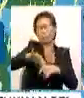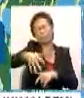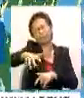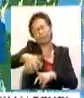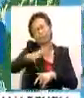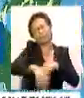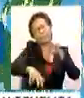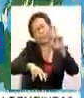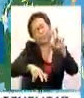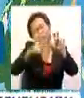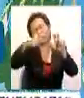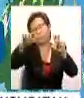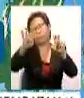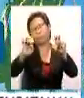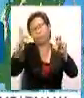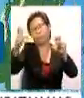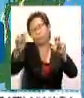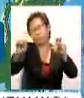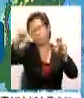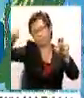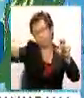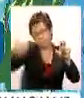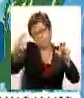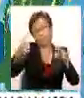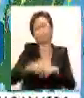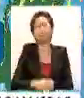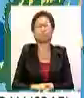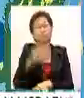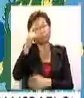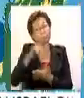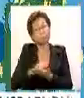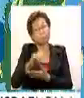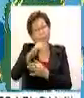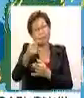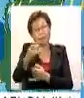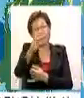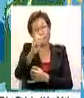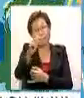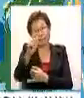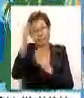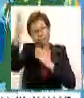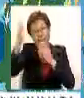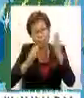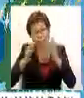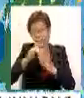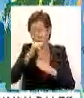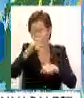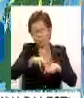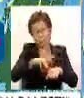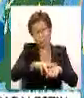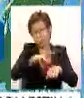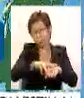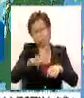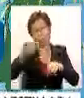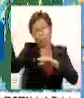iaitu sekitar 30 hingga 40 km sejam. Sehubungan itu, Jabatan Meteorologi Malaysia tidak mengeluarkan sebarang